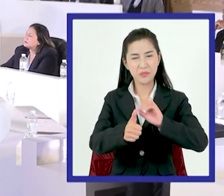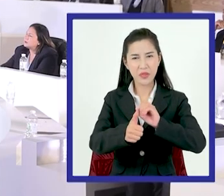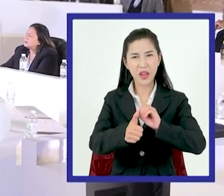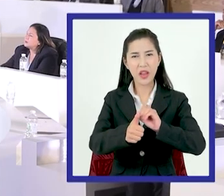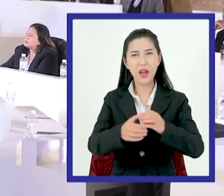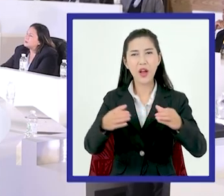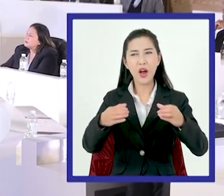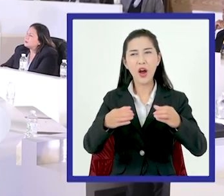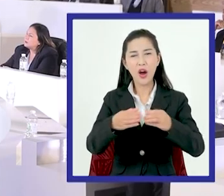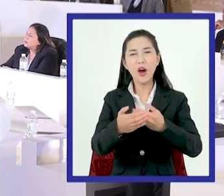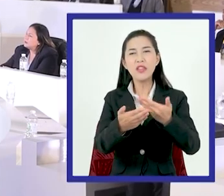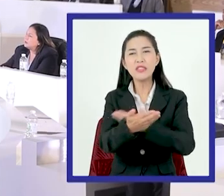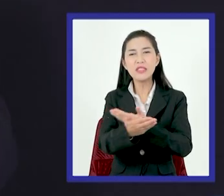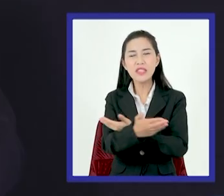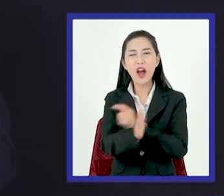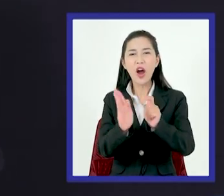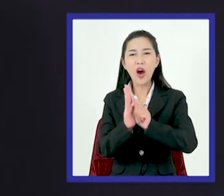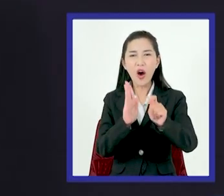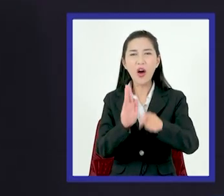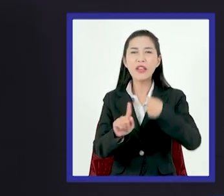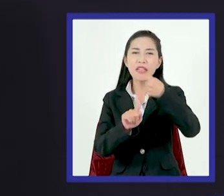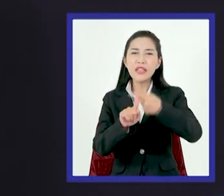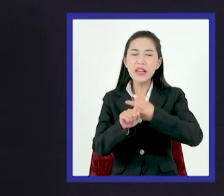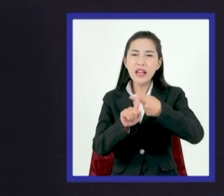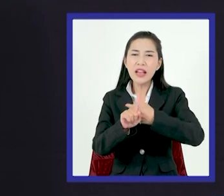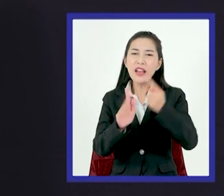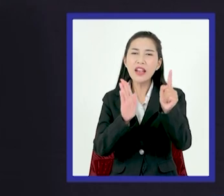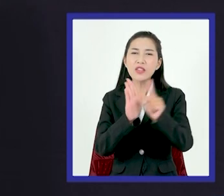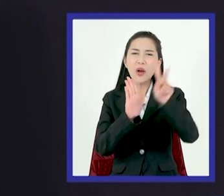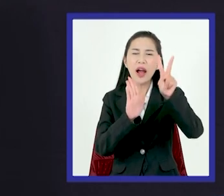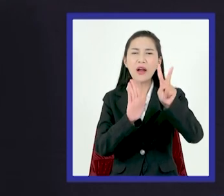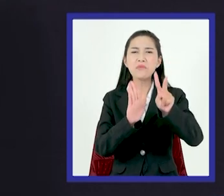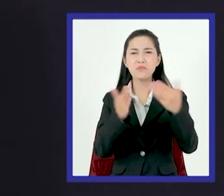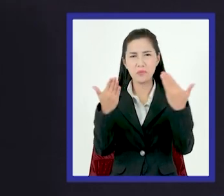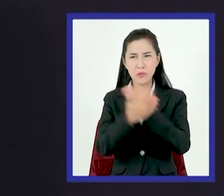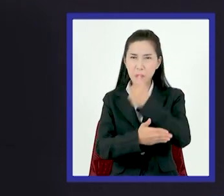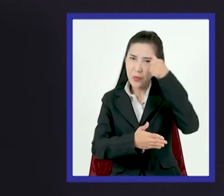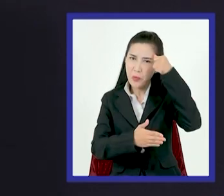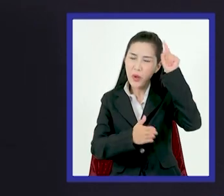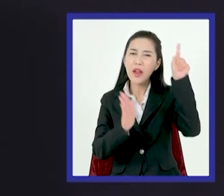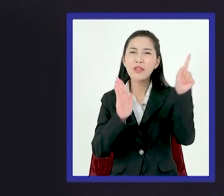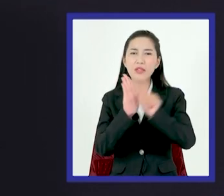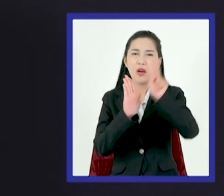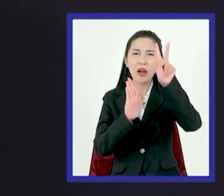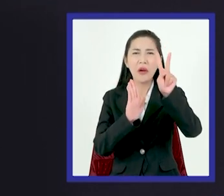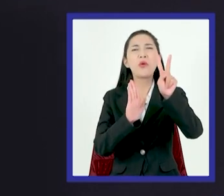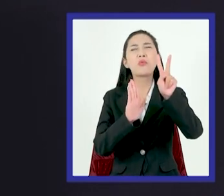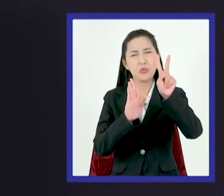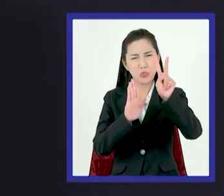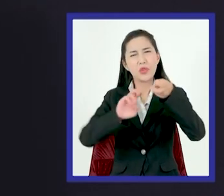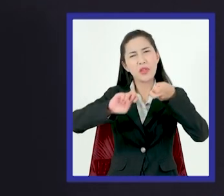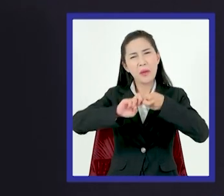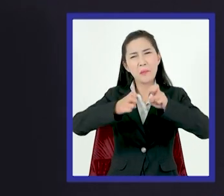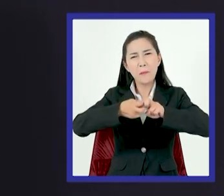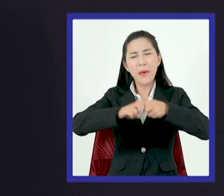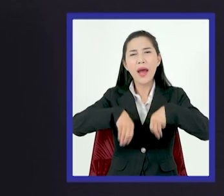ลากค่อยๆขยับจากการออกปกติเดือนละ2ครั้งมาเป็นวันละ2ครั้งท่านจะสร้างภาระให้กับประชาชนนะ